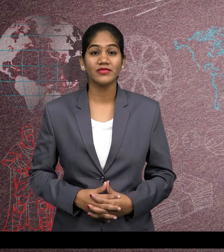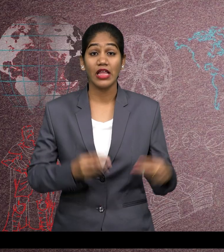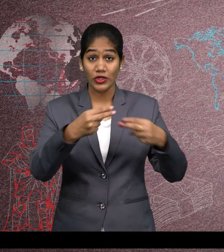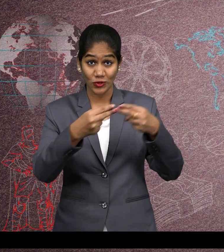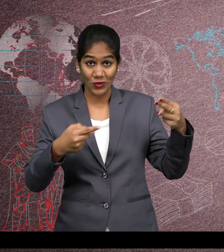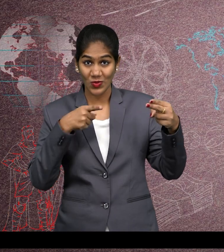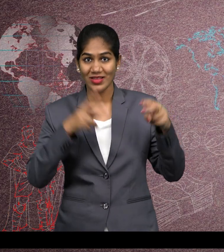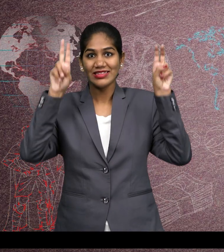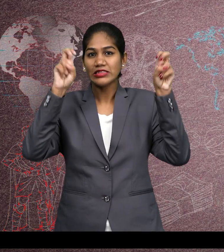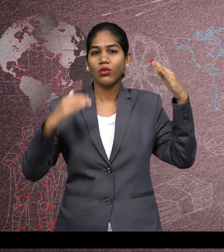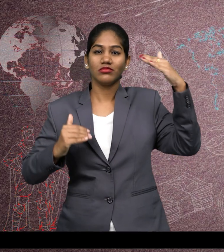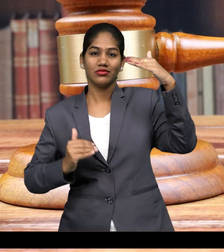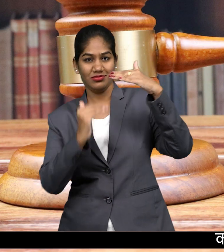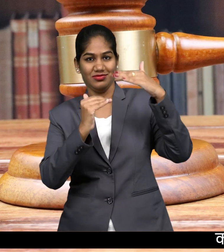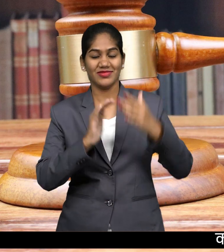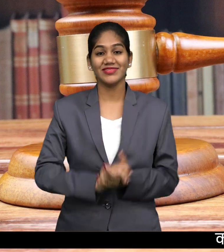निष्कर्ष.